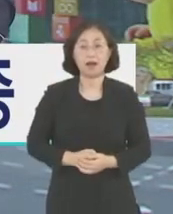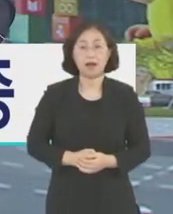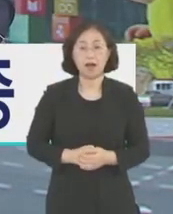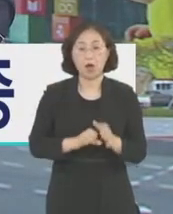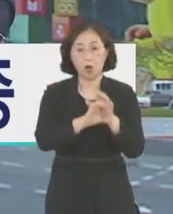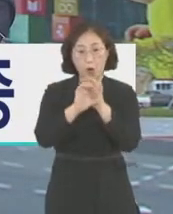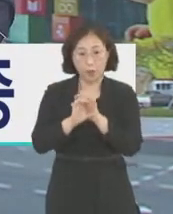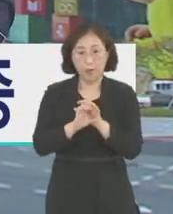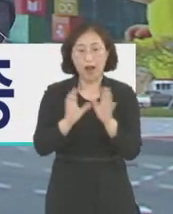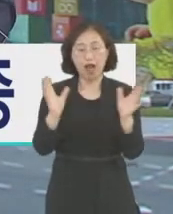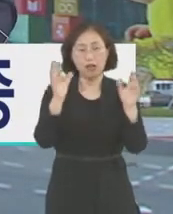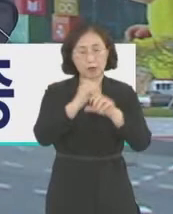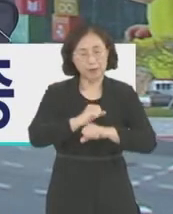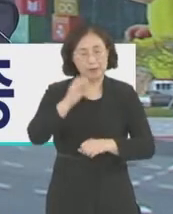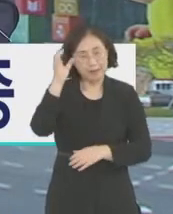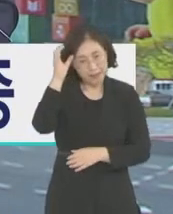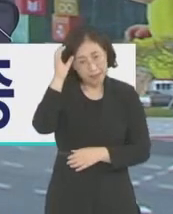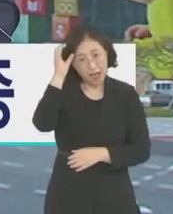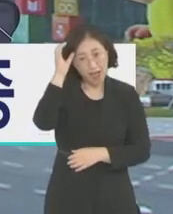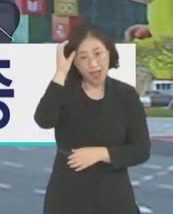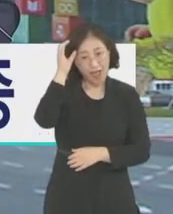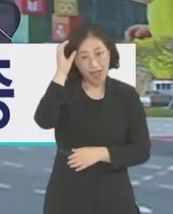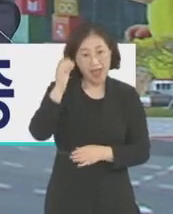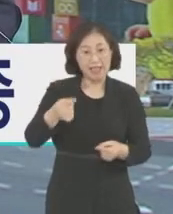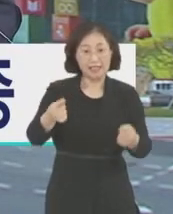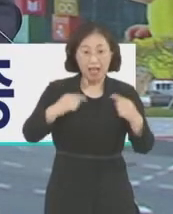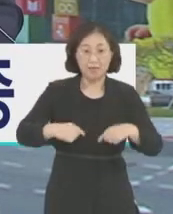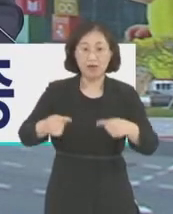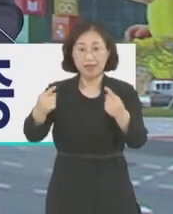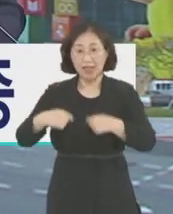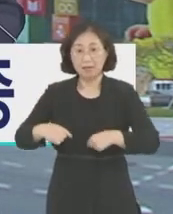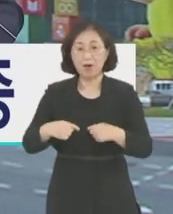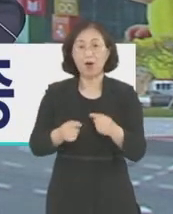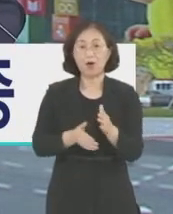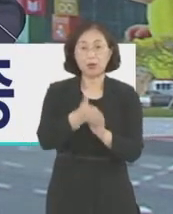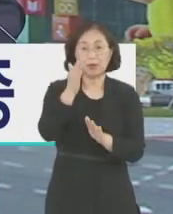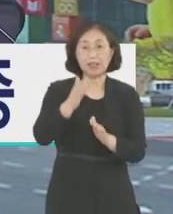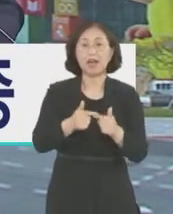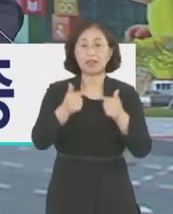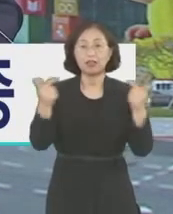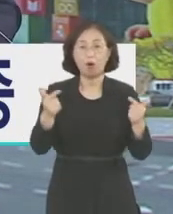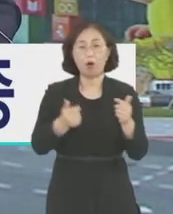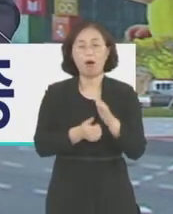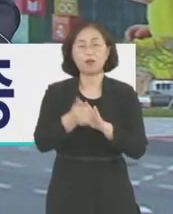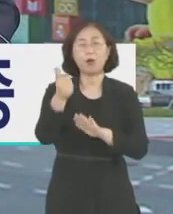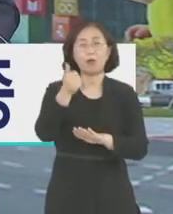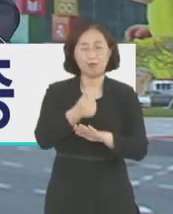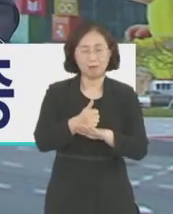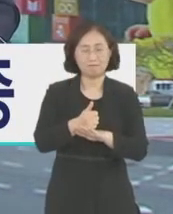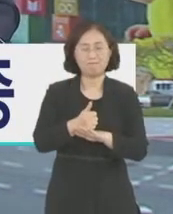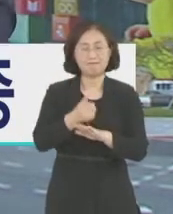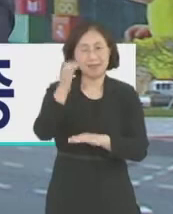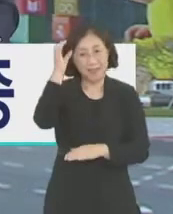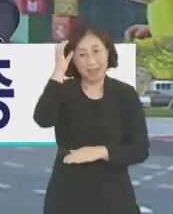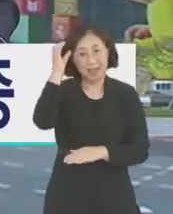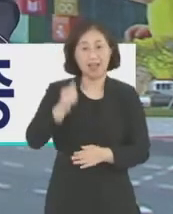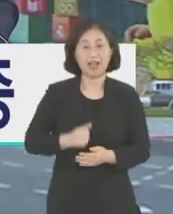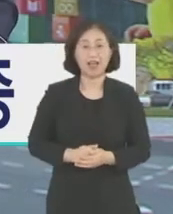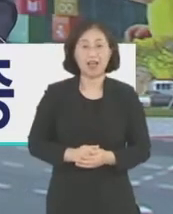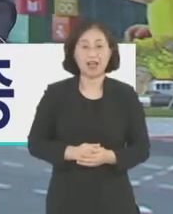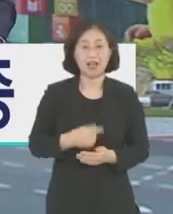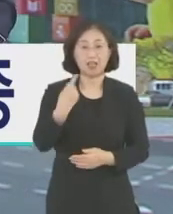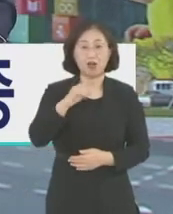코로나 종식 기대감 속에 당초 우려와 달리 참여 도시가 빠르게 늘면서 성공 개최 기대감이 높아지고 있는데요